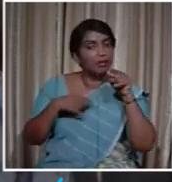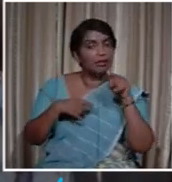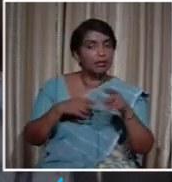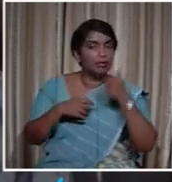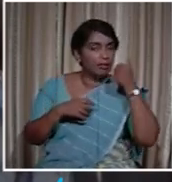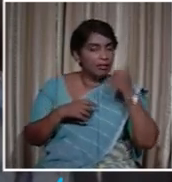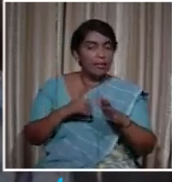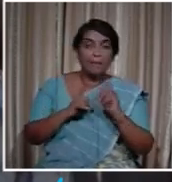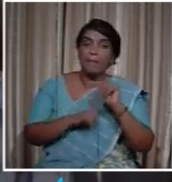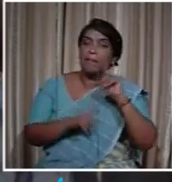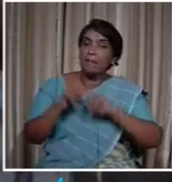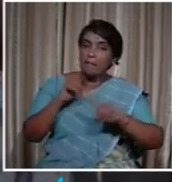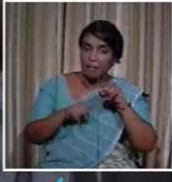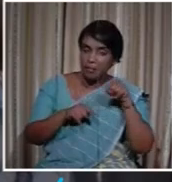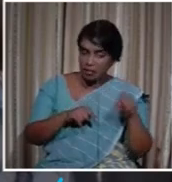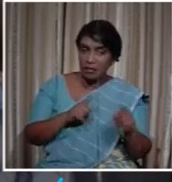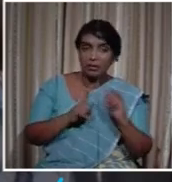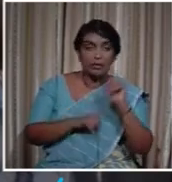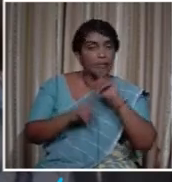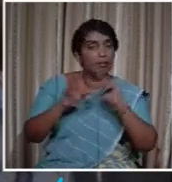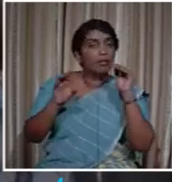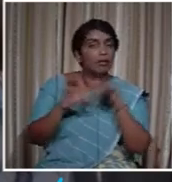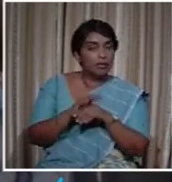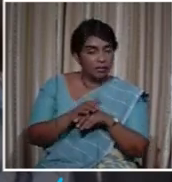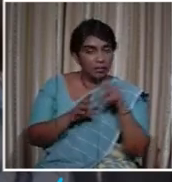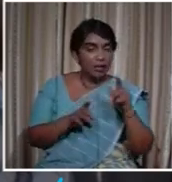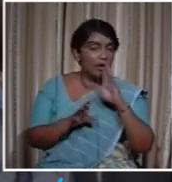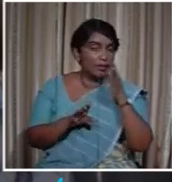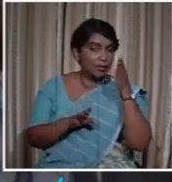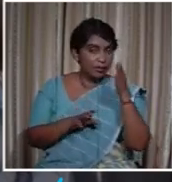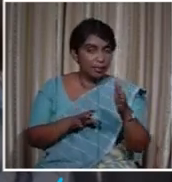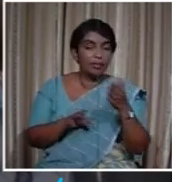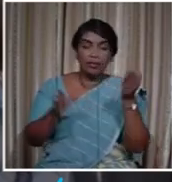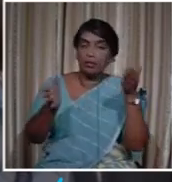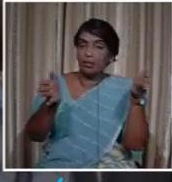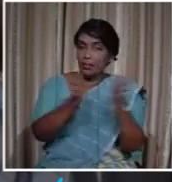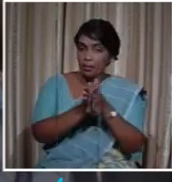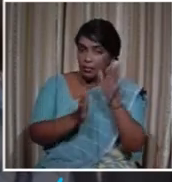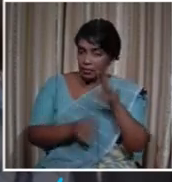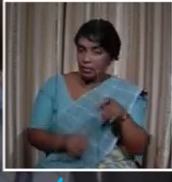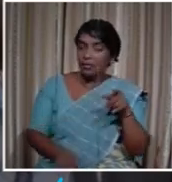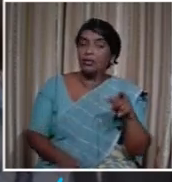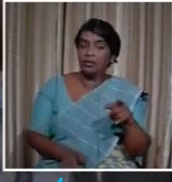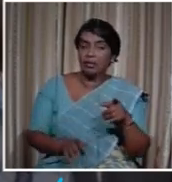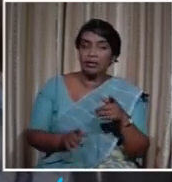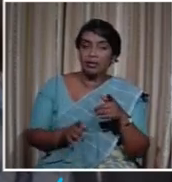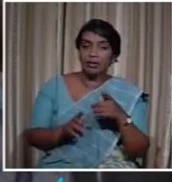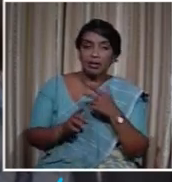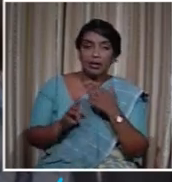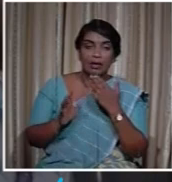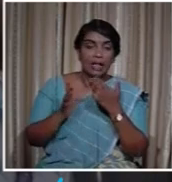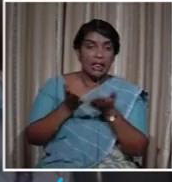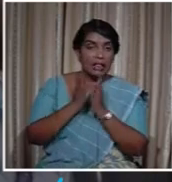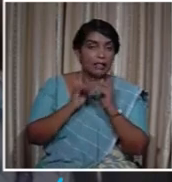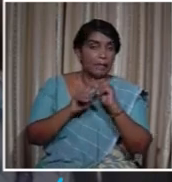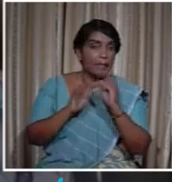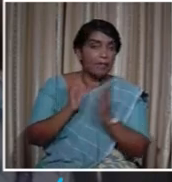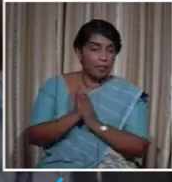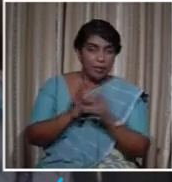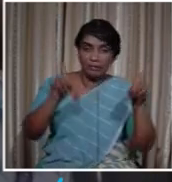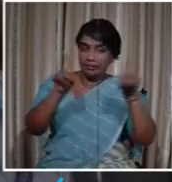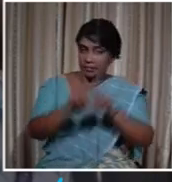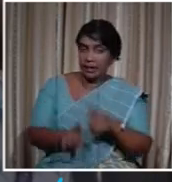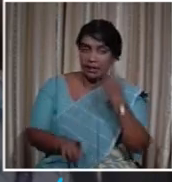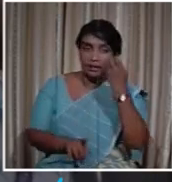இதே சபாபீடத்திலே வந்து, உங்களுக்கு பக்கத்தில் இருக்கிற ஆசனத்தில் இருந்து இதே பாரத பிரதமர் நரேந்திர மோடி அவர்கள் 2015